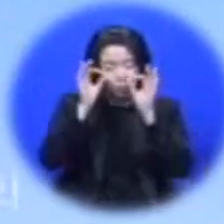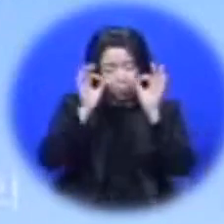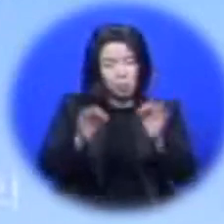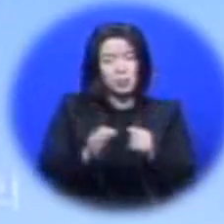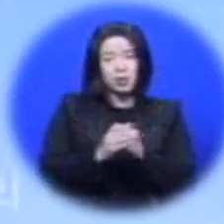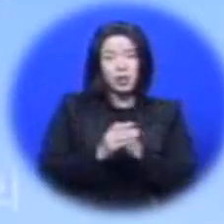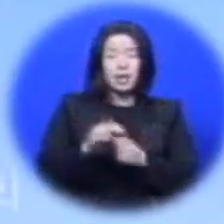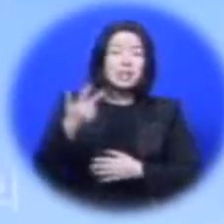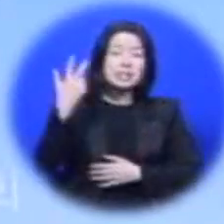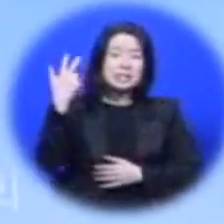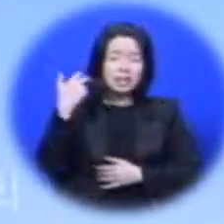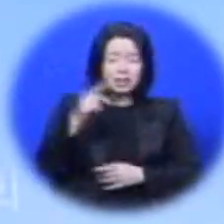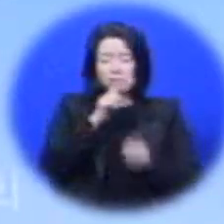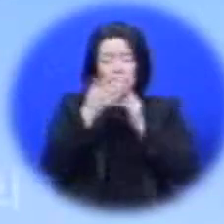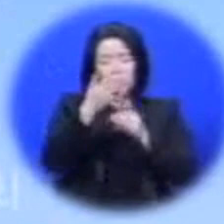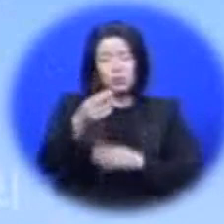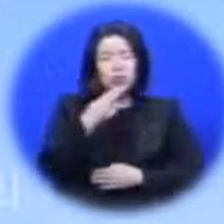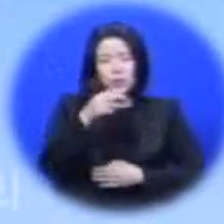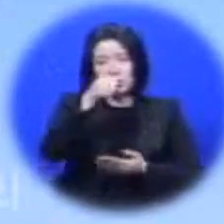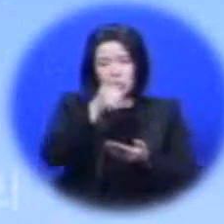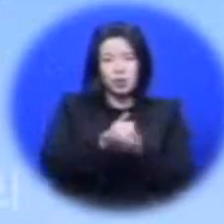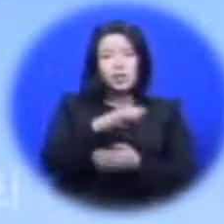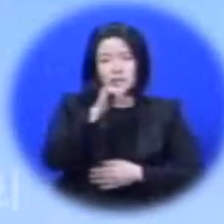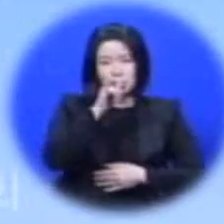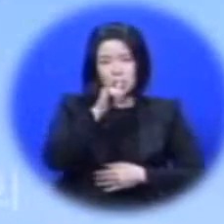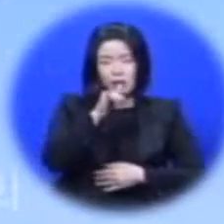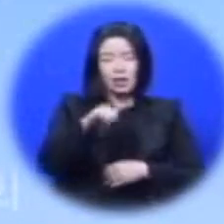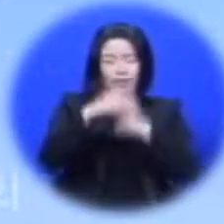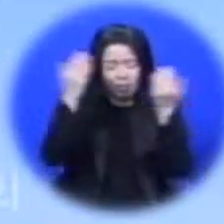수 없이 죄짓고 살았습니다. 다 그렇게 고백해요.